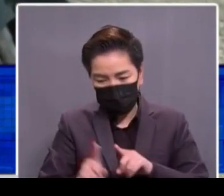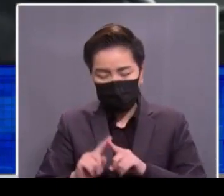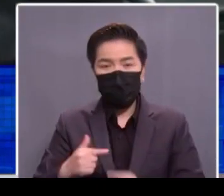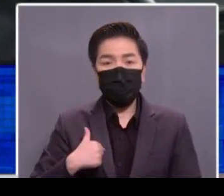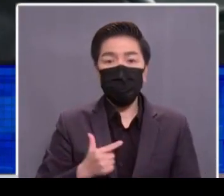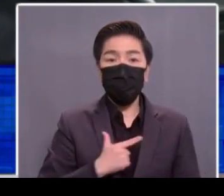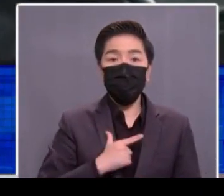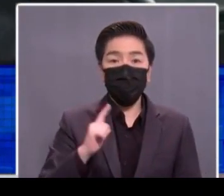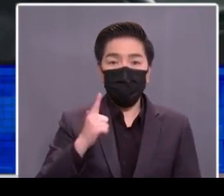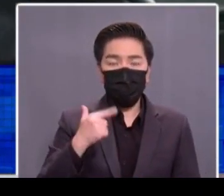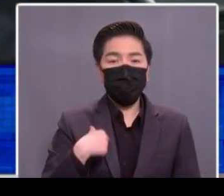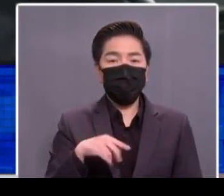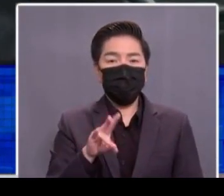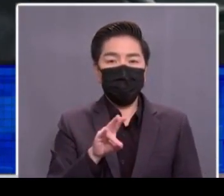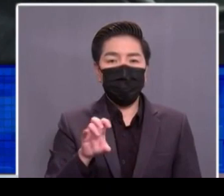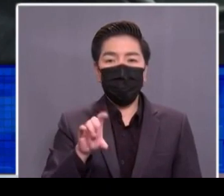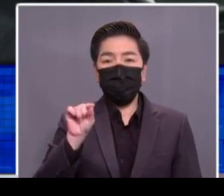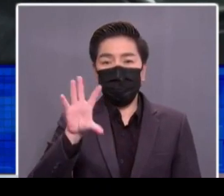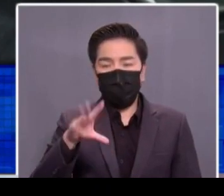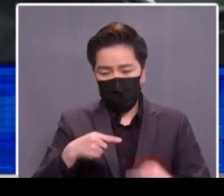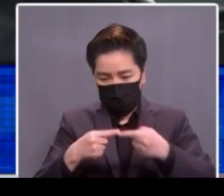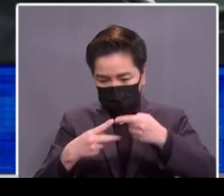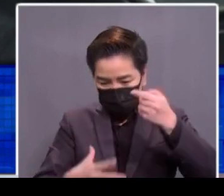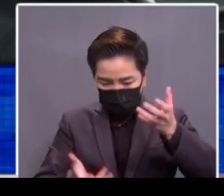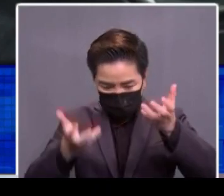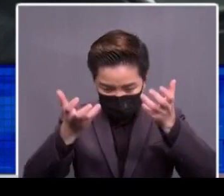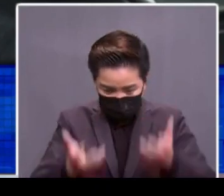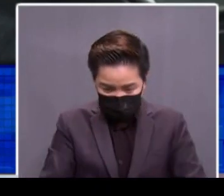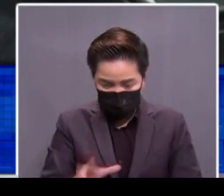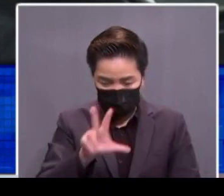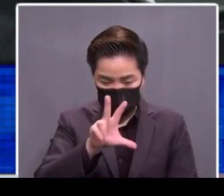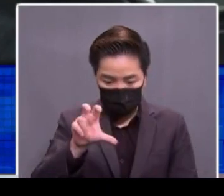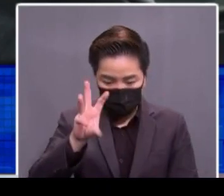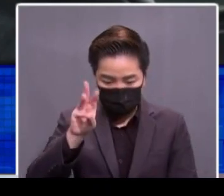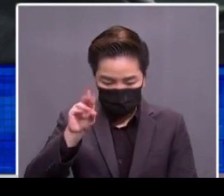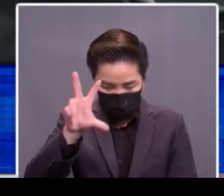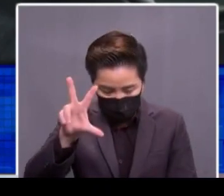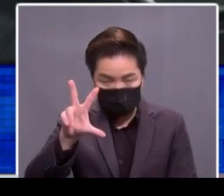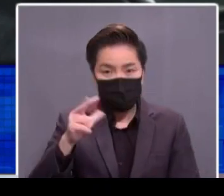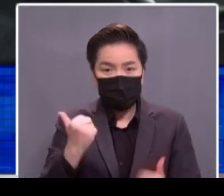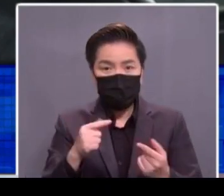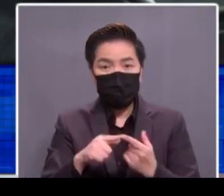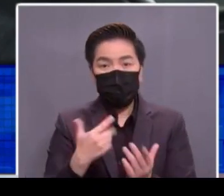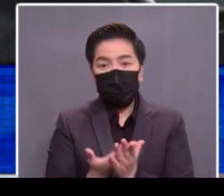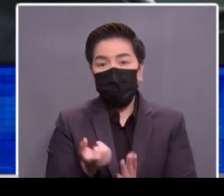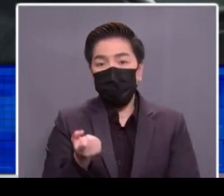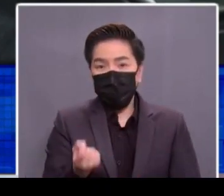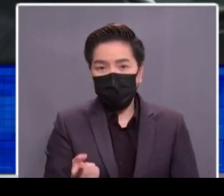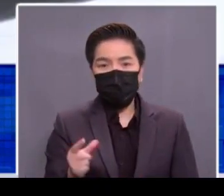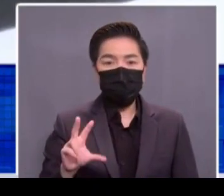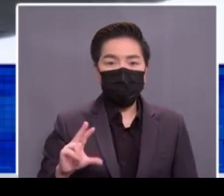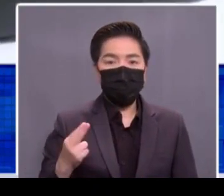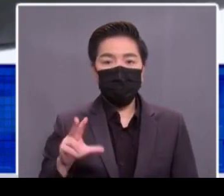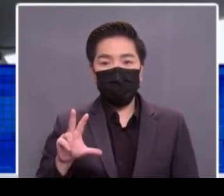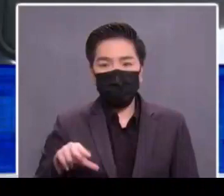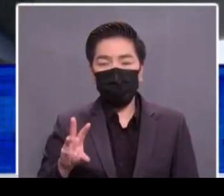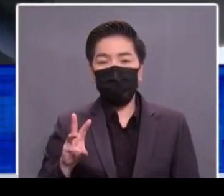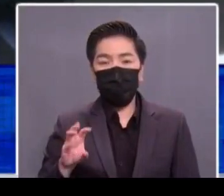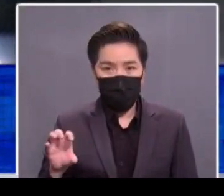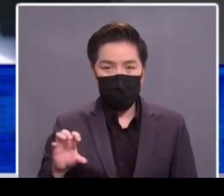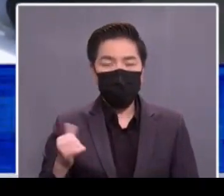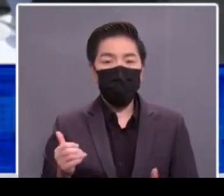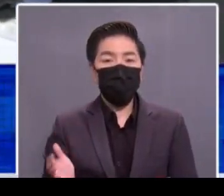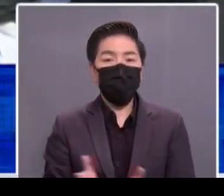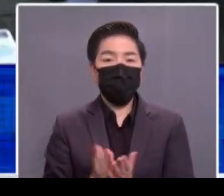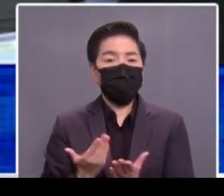รูปพรรณจำนวน725รายการน้ำหนักรวม363บาทและเงินสดจำนวน 33,600 บา